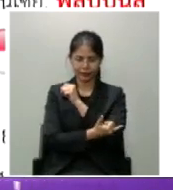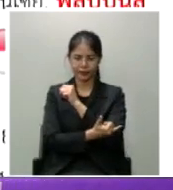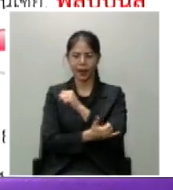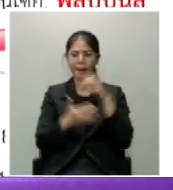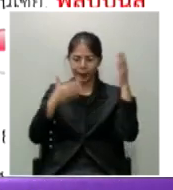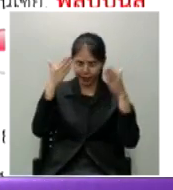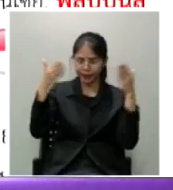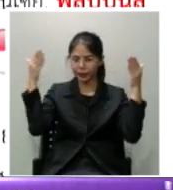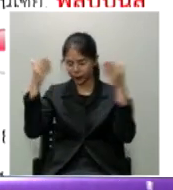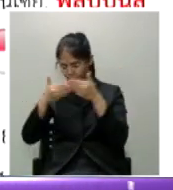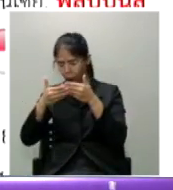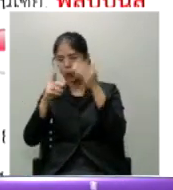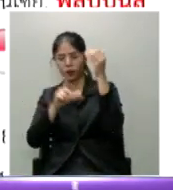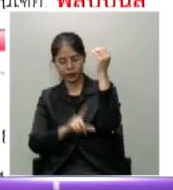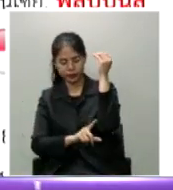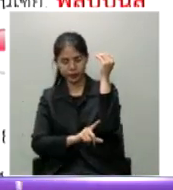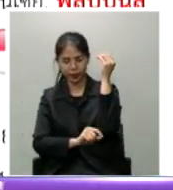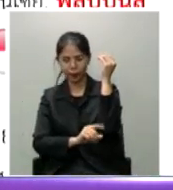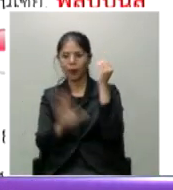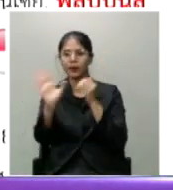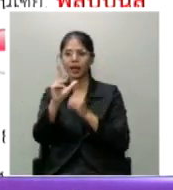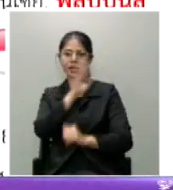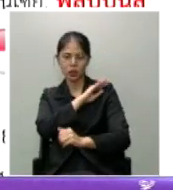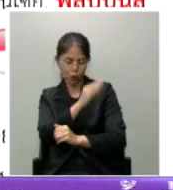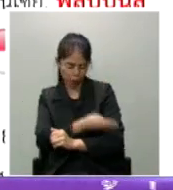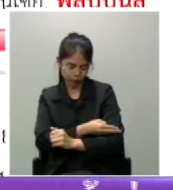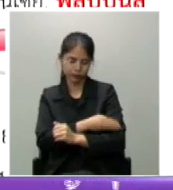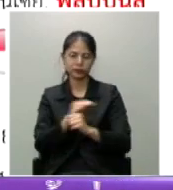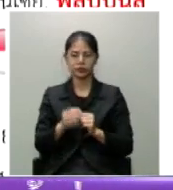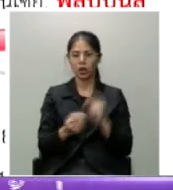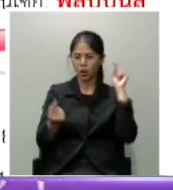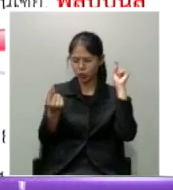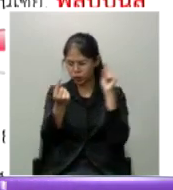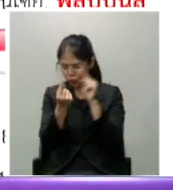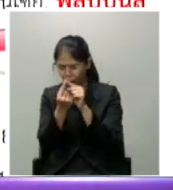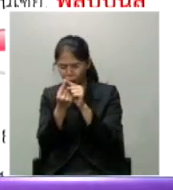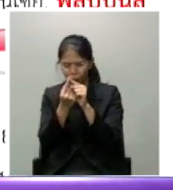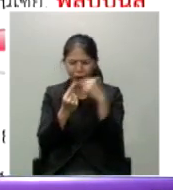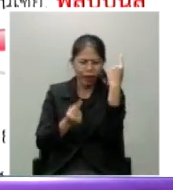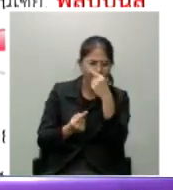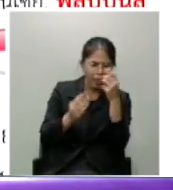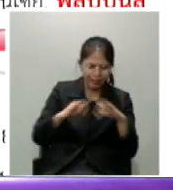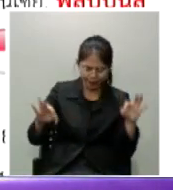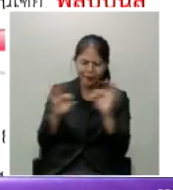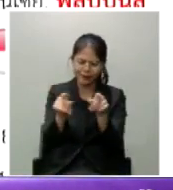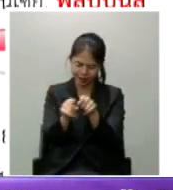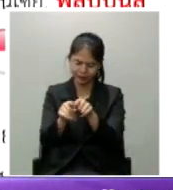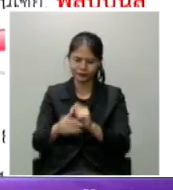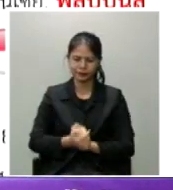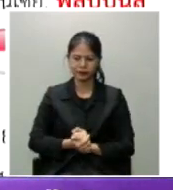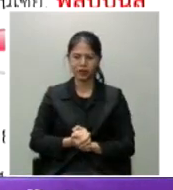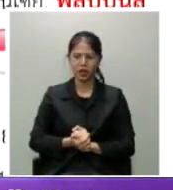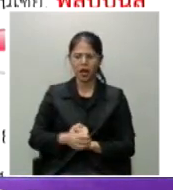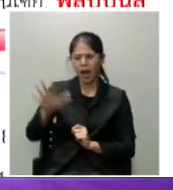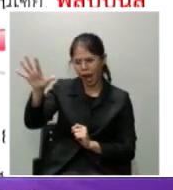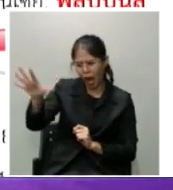ส์และสิงคโปร์อัปตานโทษและอินโดนีเซียไอ้ประเทศไหนเนี่ยสำคัญอยู่เหมือนกันเขานำเข้